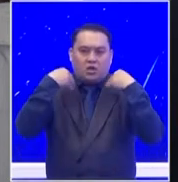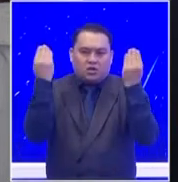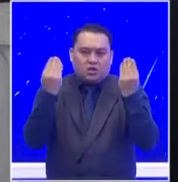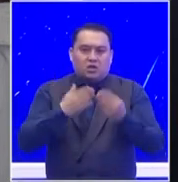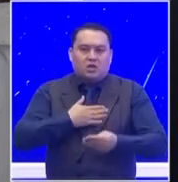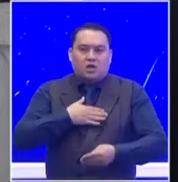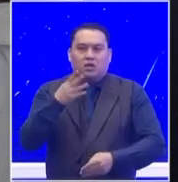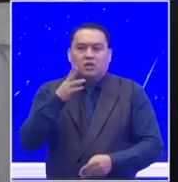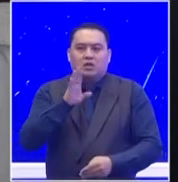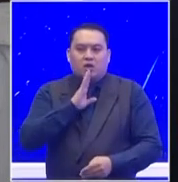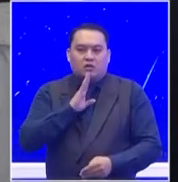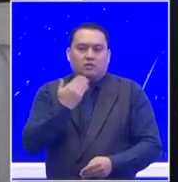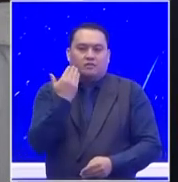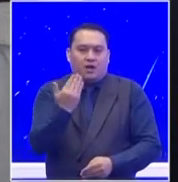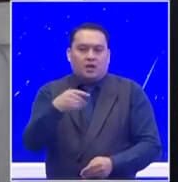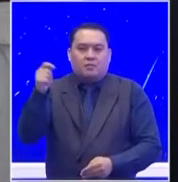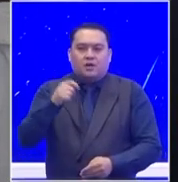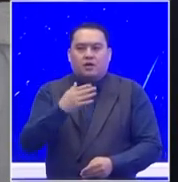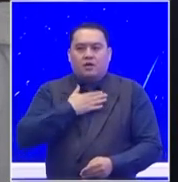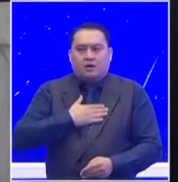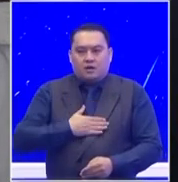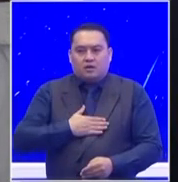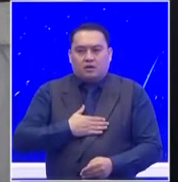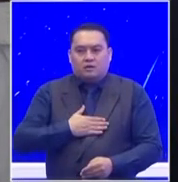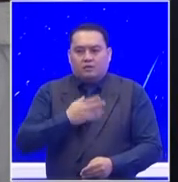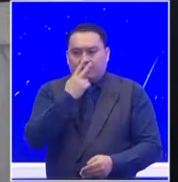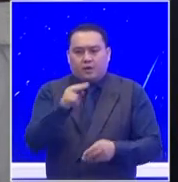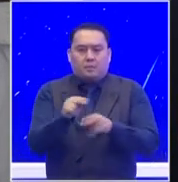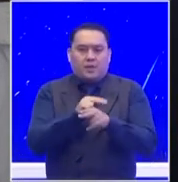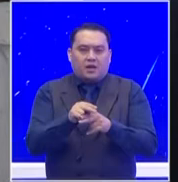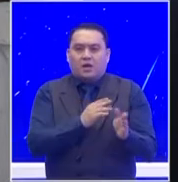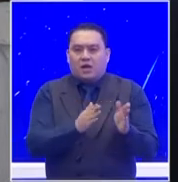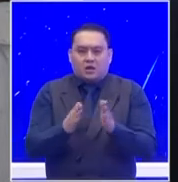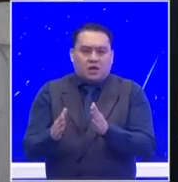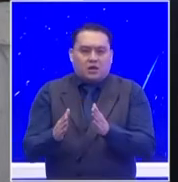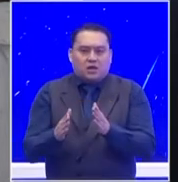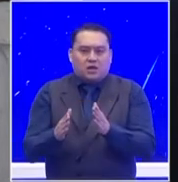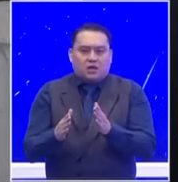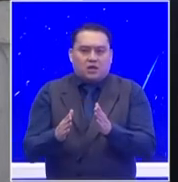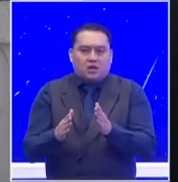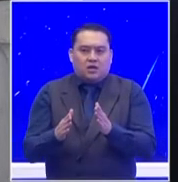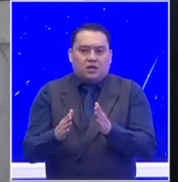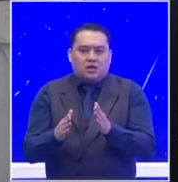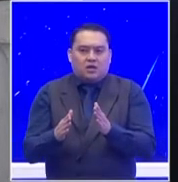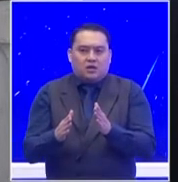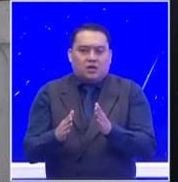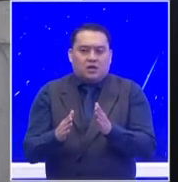рождения. Вот девочки, конечно, приятно. Немножко наведут порядок. Это же